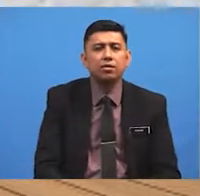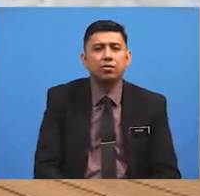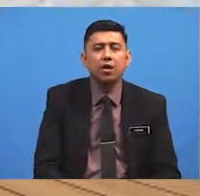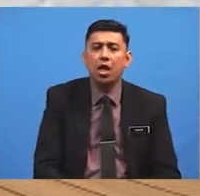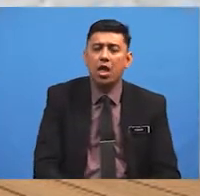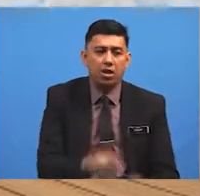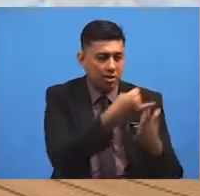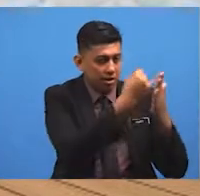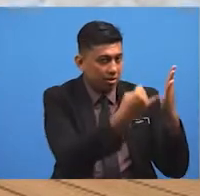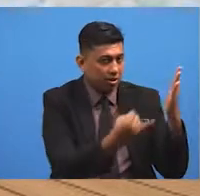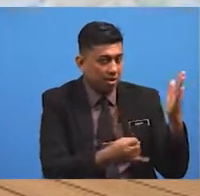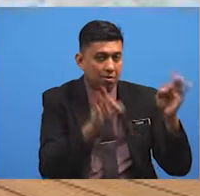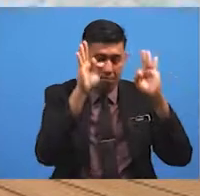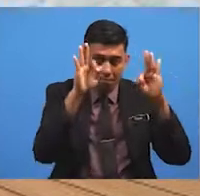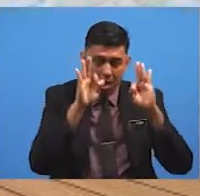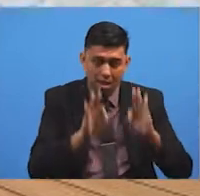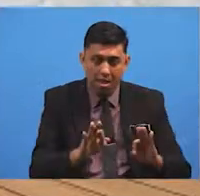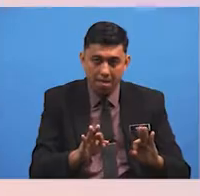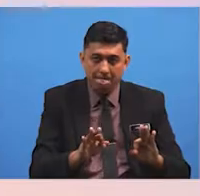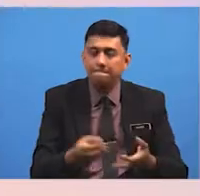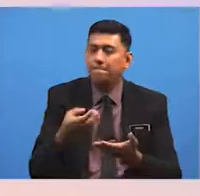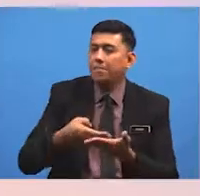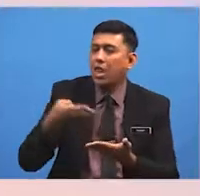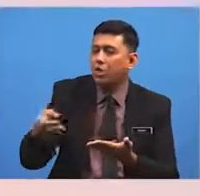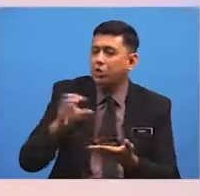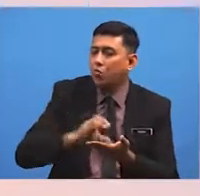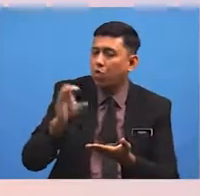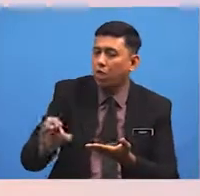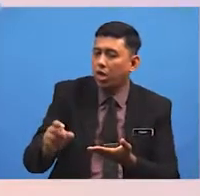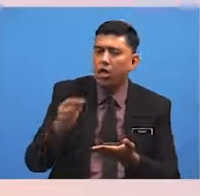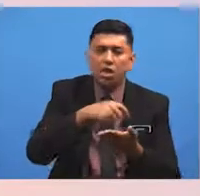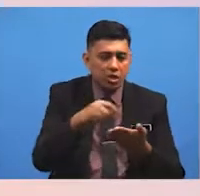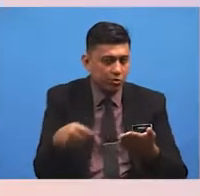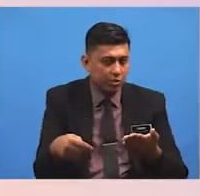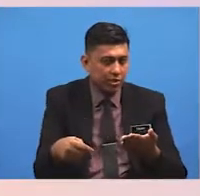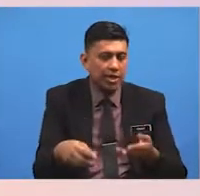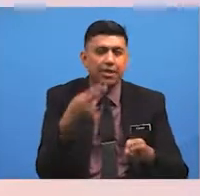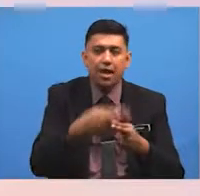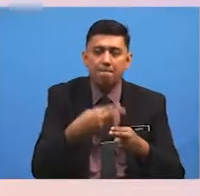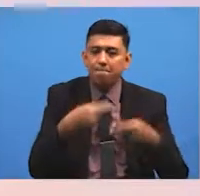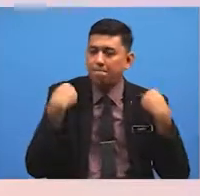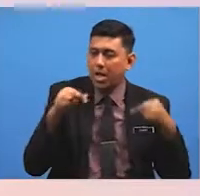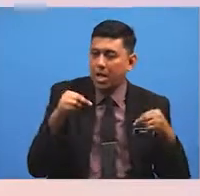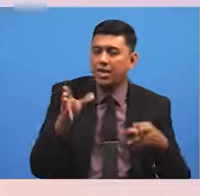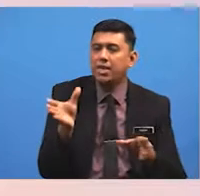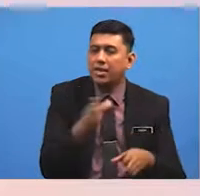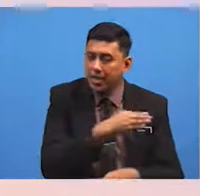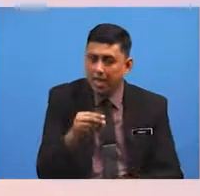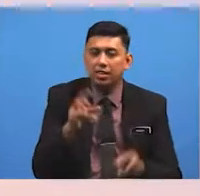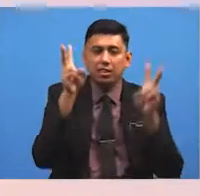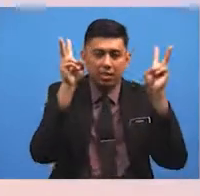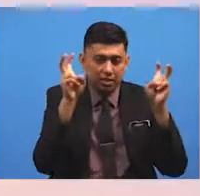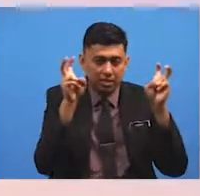pendahulu format belanjawan tunai Tuliskan nama penyanggaan dan tajuk yaitu